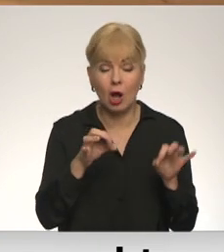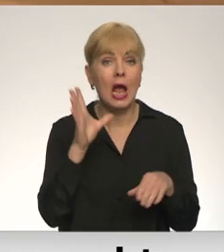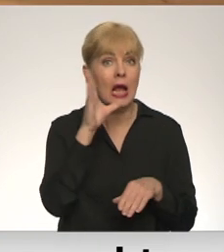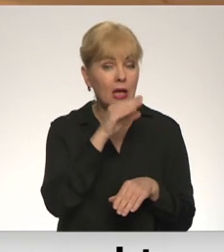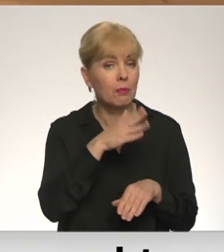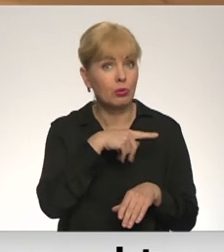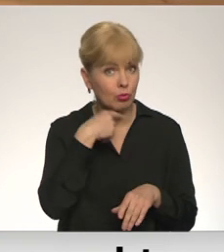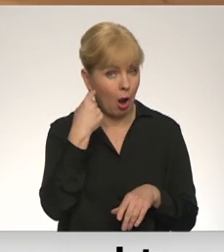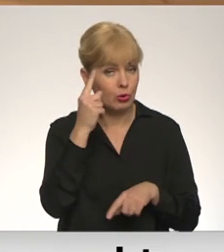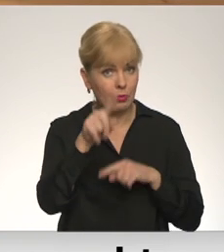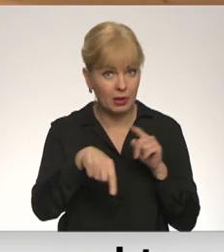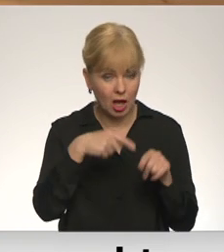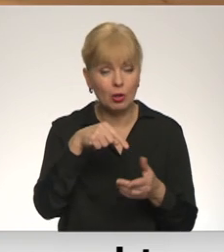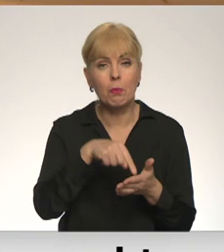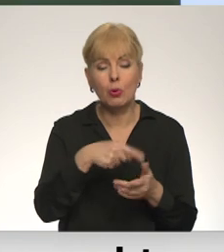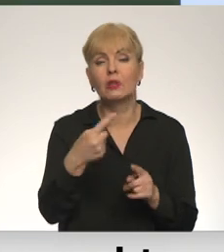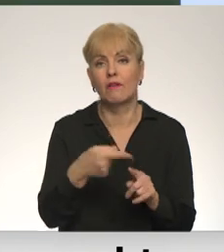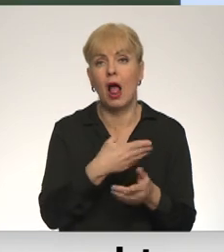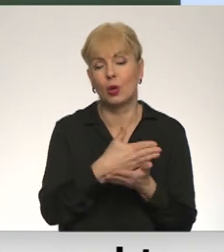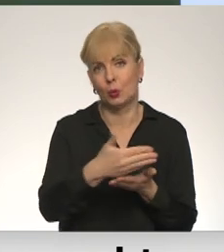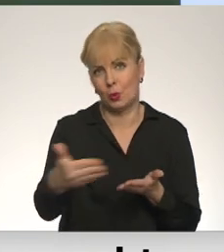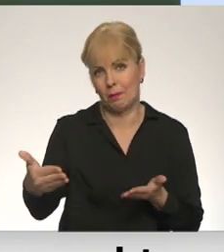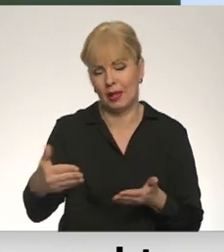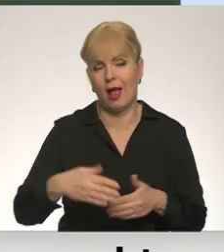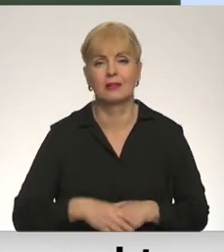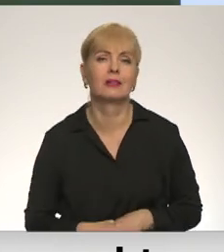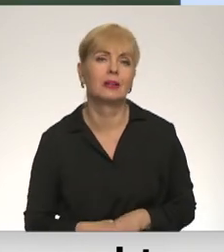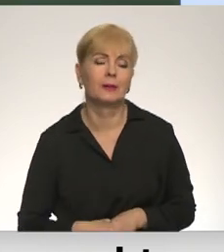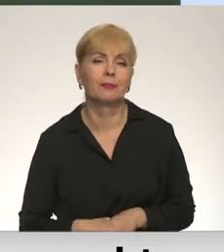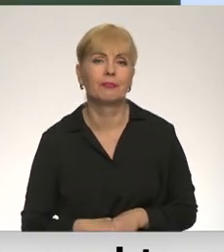pieprasīta, tad punktā darbu turpinās. Ieva Benefelda, Lanspēršvicis, Skrundas televīzija.